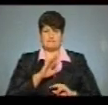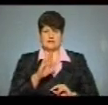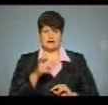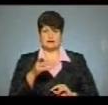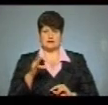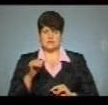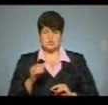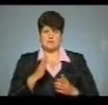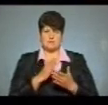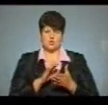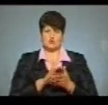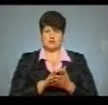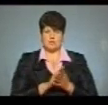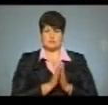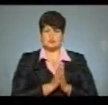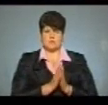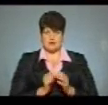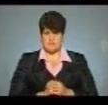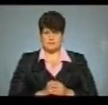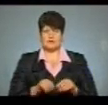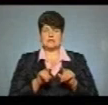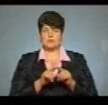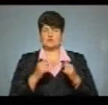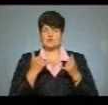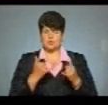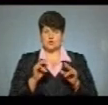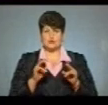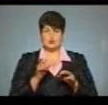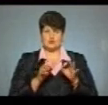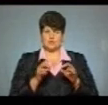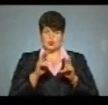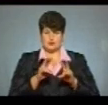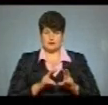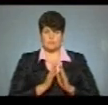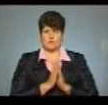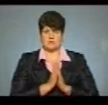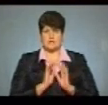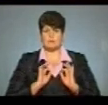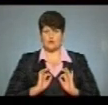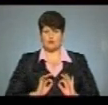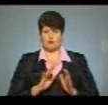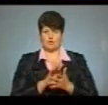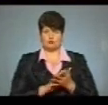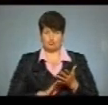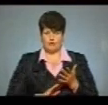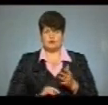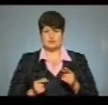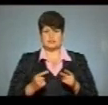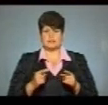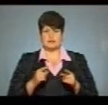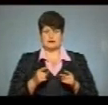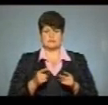Гнатишина мають ознайомитися з клопотанням. Також сьогодні суд розглянув клопотання прокурора про продовження запобіжного засобу